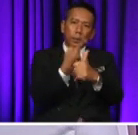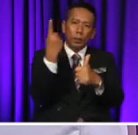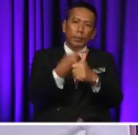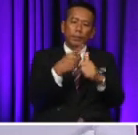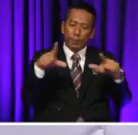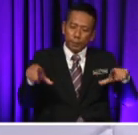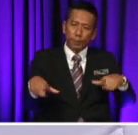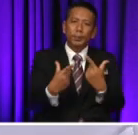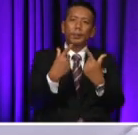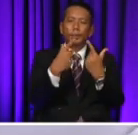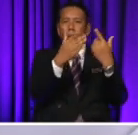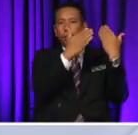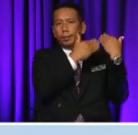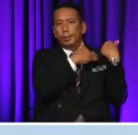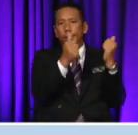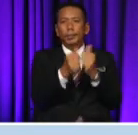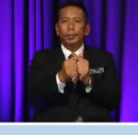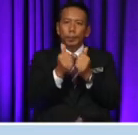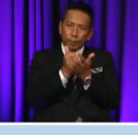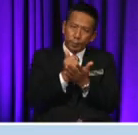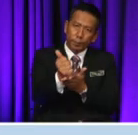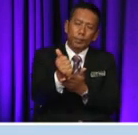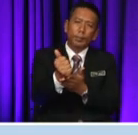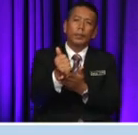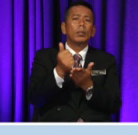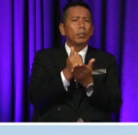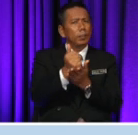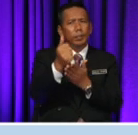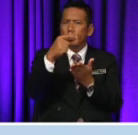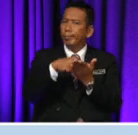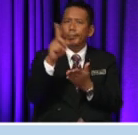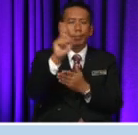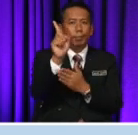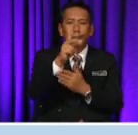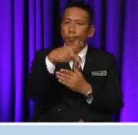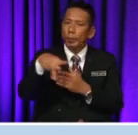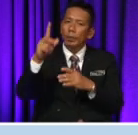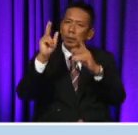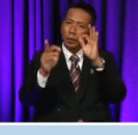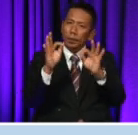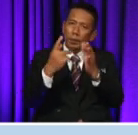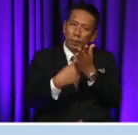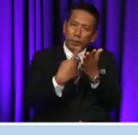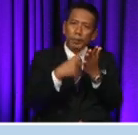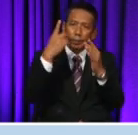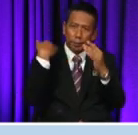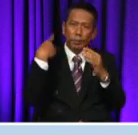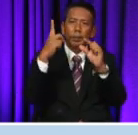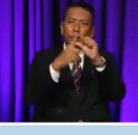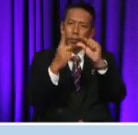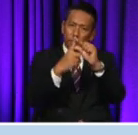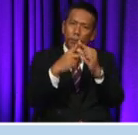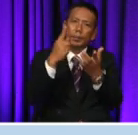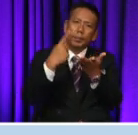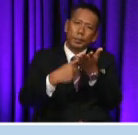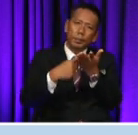melaksanakan tanggung jawab dengan amanah amanah ini dimana-manapun bila kita berbincang mesti ada perkataan amanah